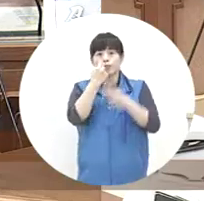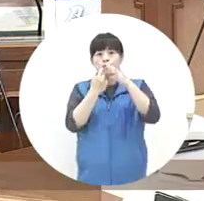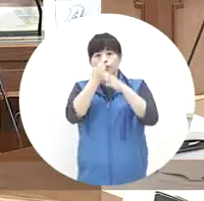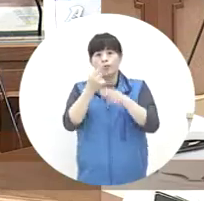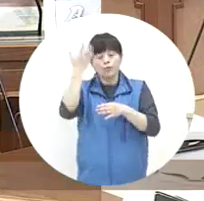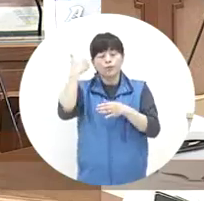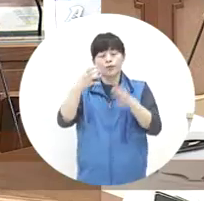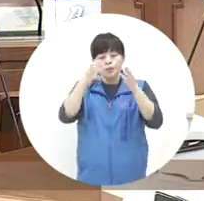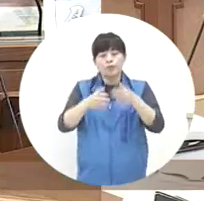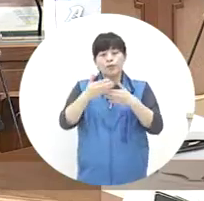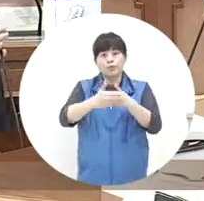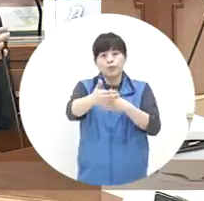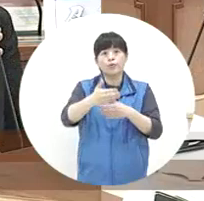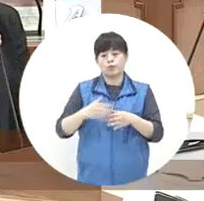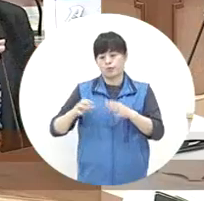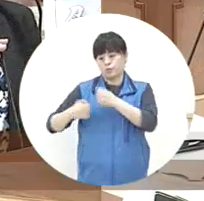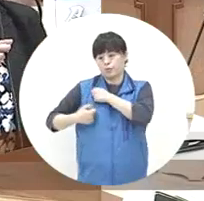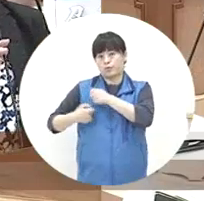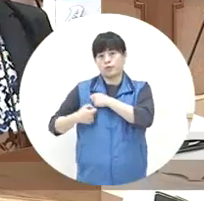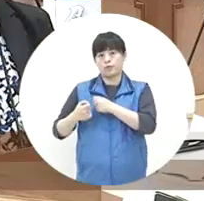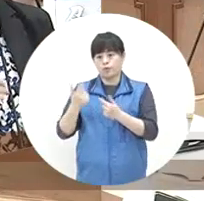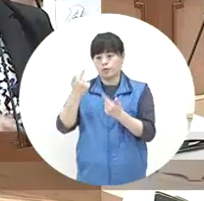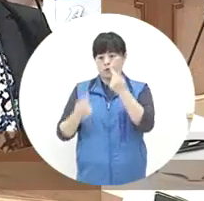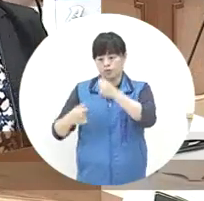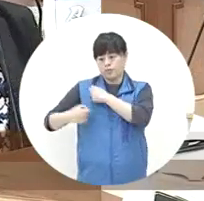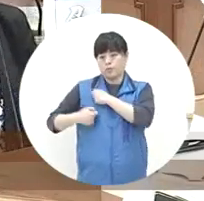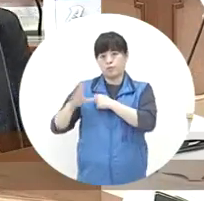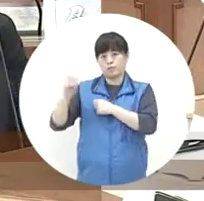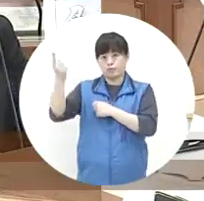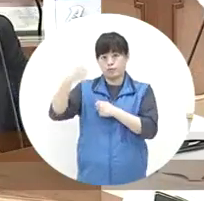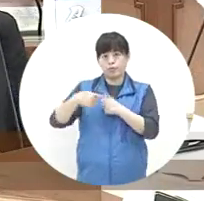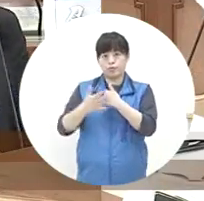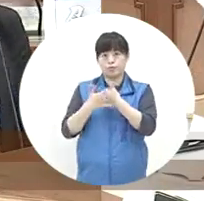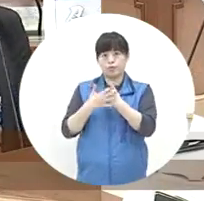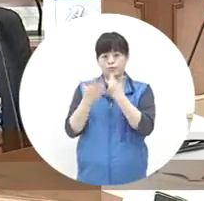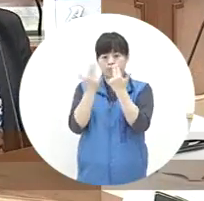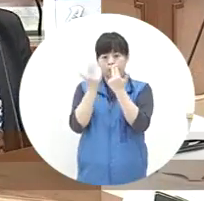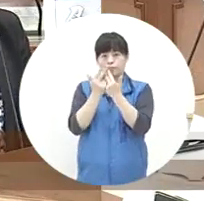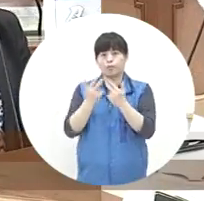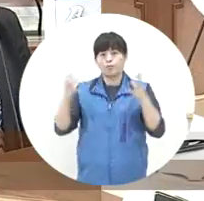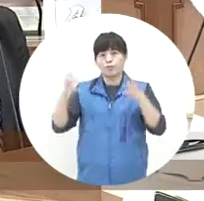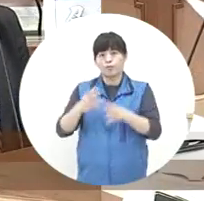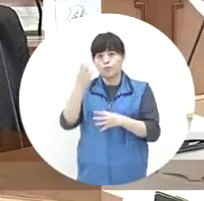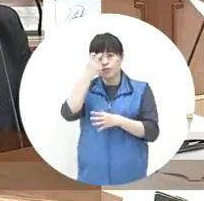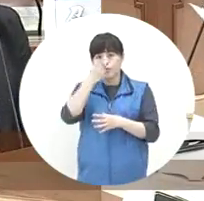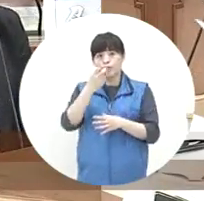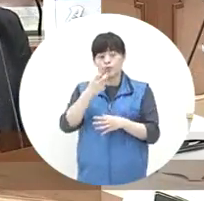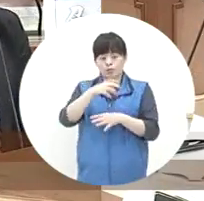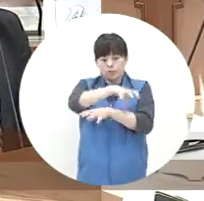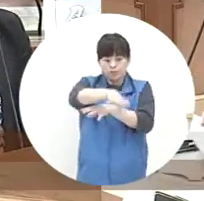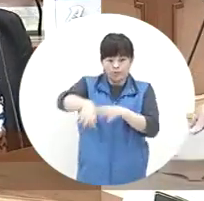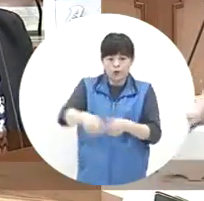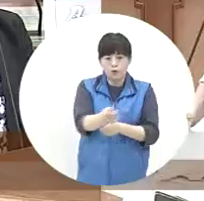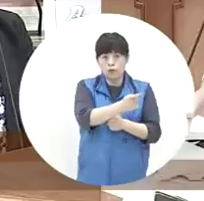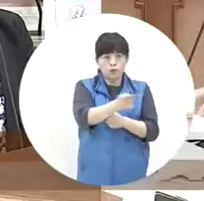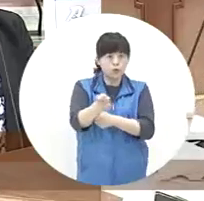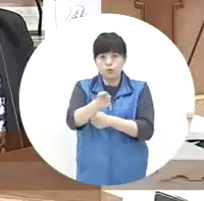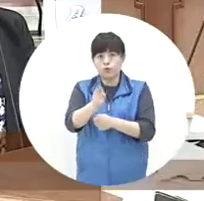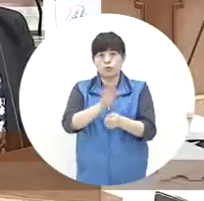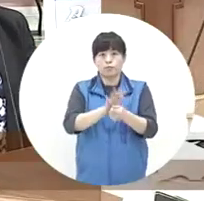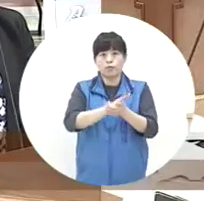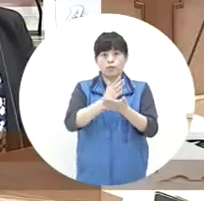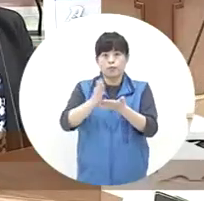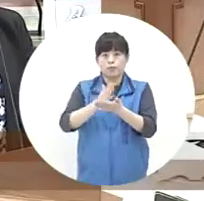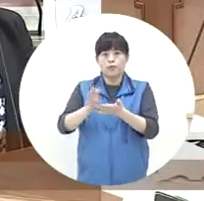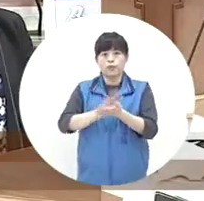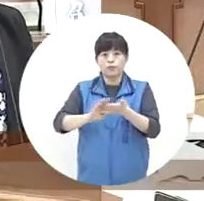过程当中，国军的化学兵有没有协助本市集中检疫 所的环境消除消防工作。 我想哈，